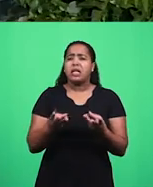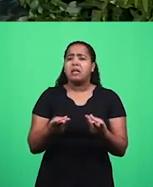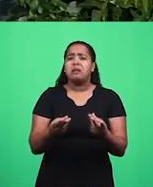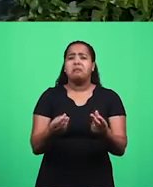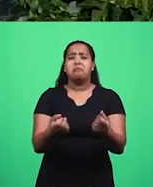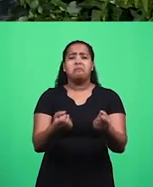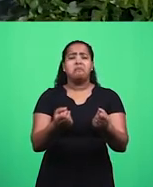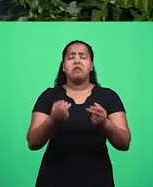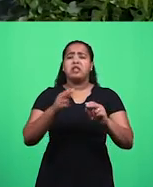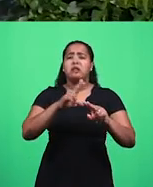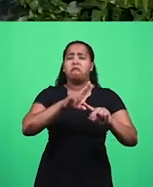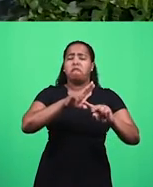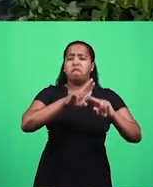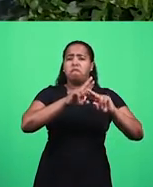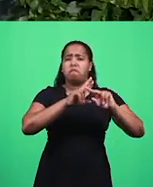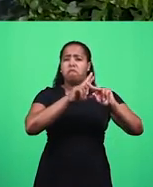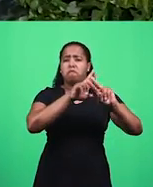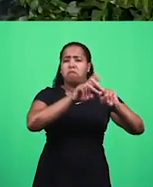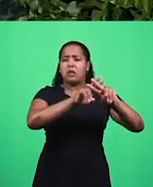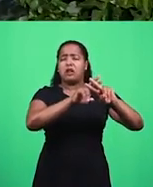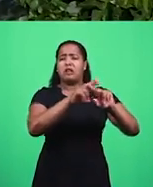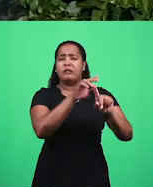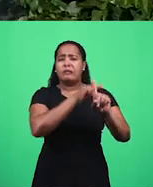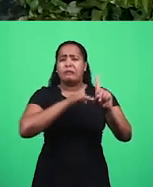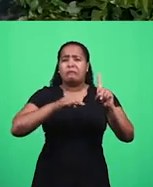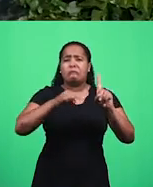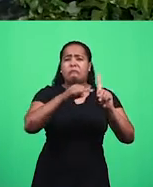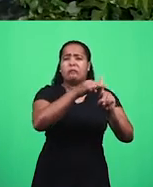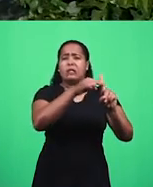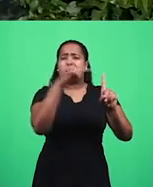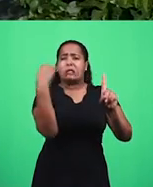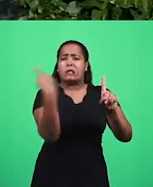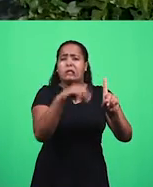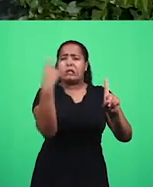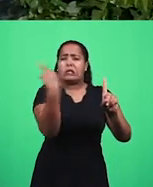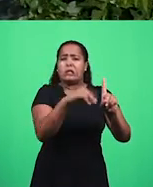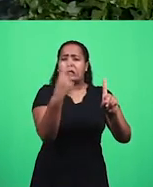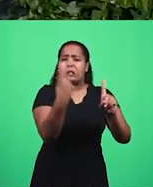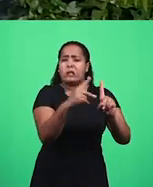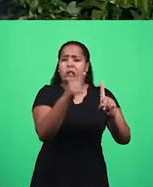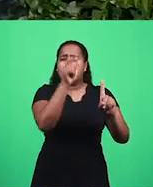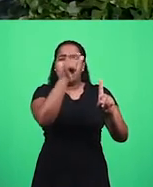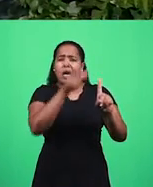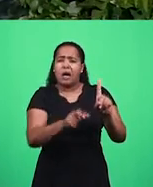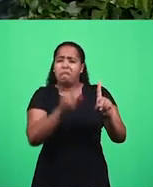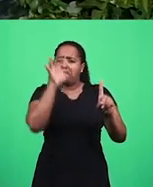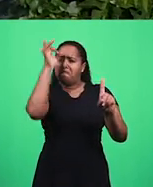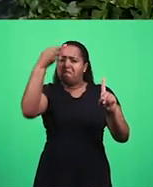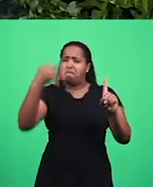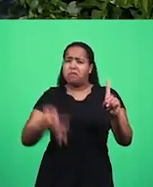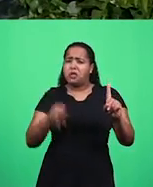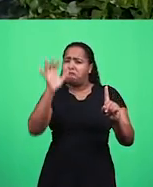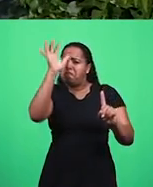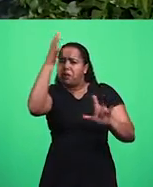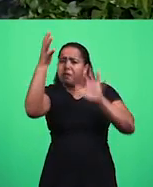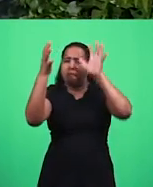чтобы быть достойным, чтобы его арестовали или распяли. Он замечательный был человек, он